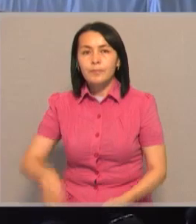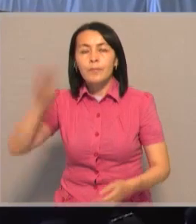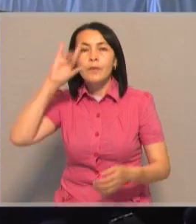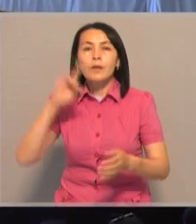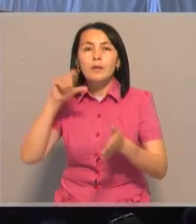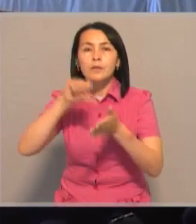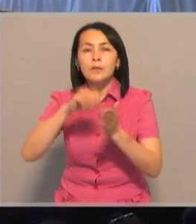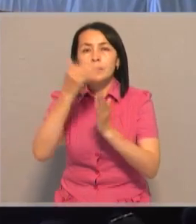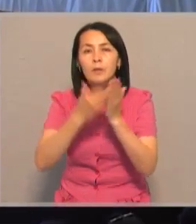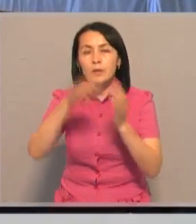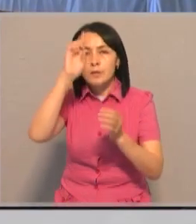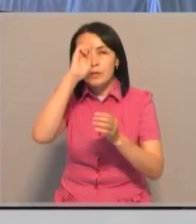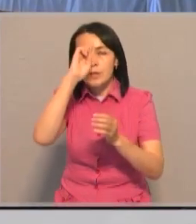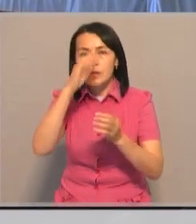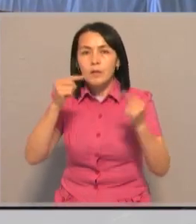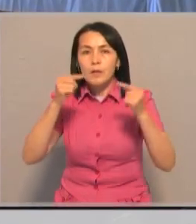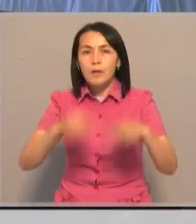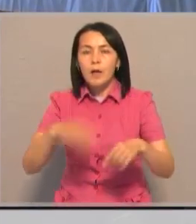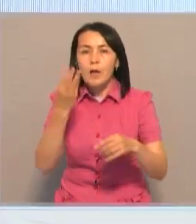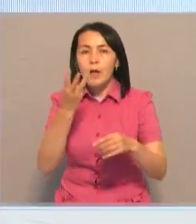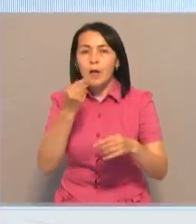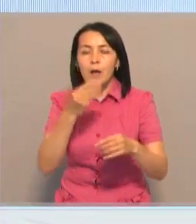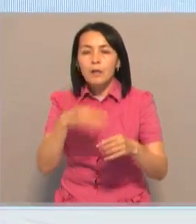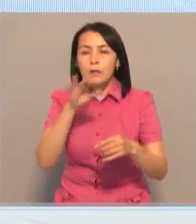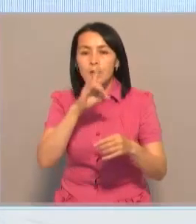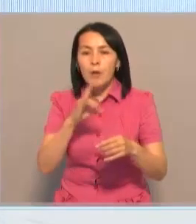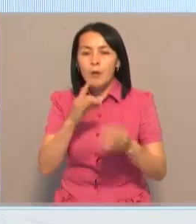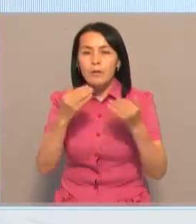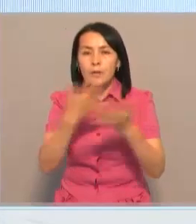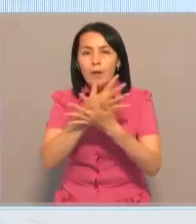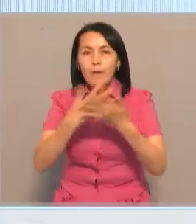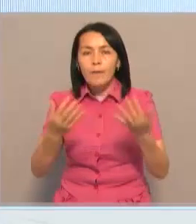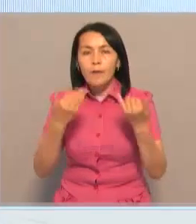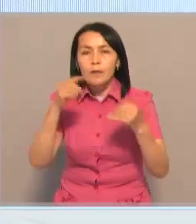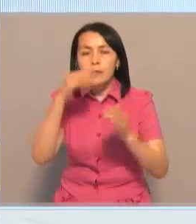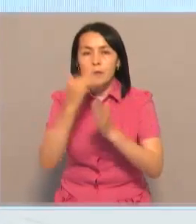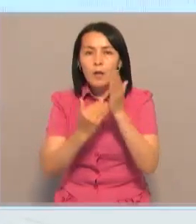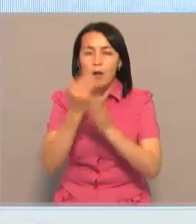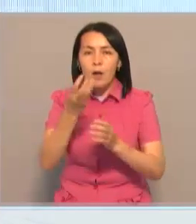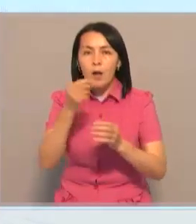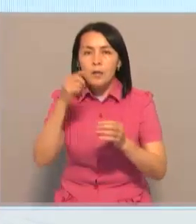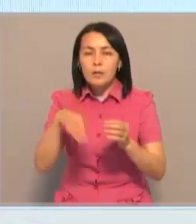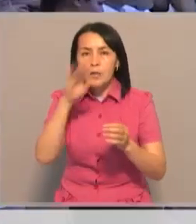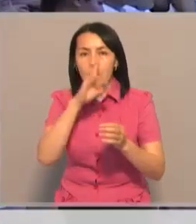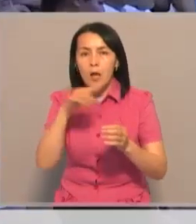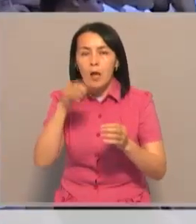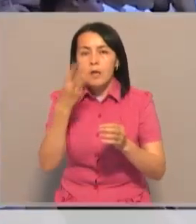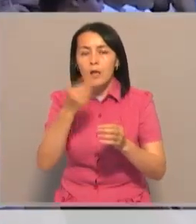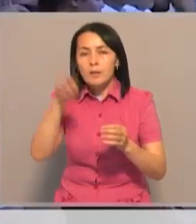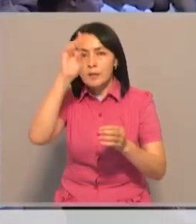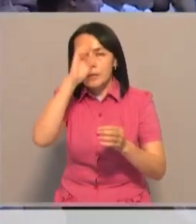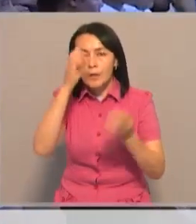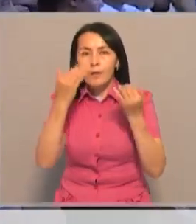Казахстан входит в список стран с самыми низкими ценами на горючие смазочные материалы. До повышения цен на дизель цена в